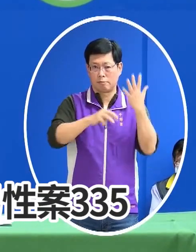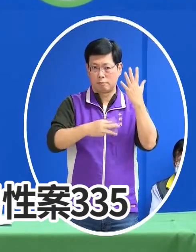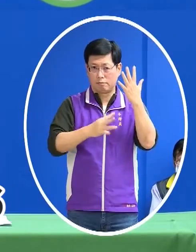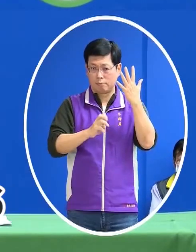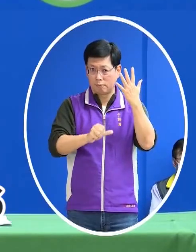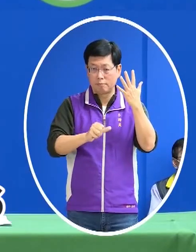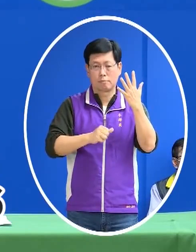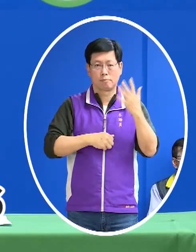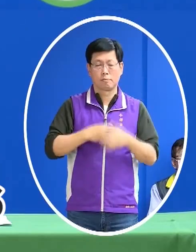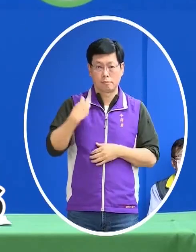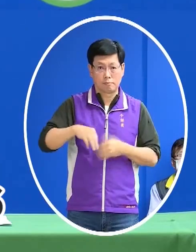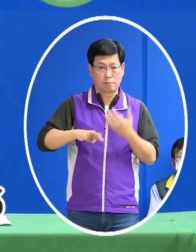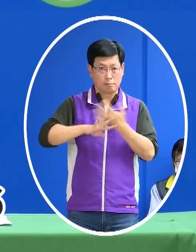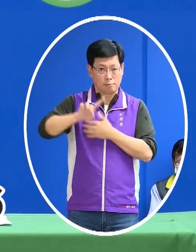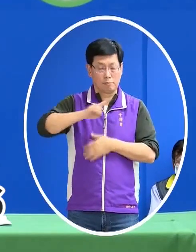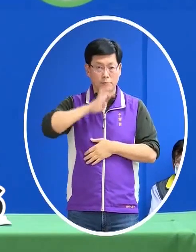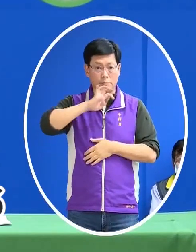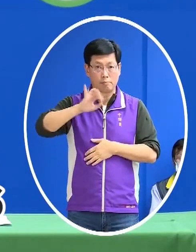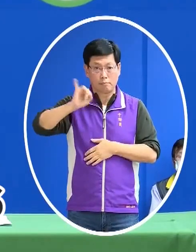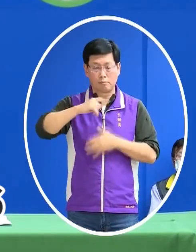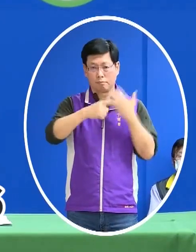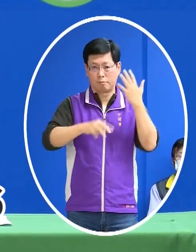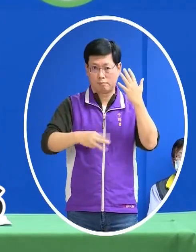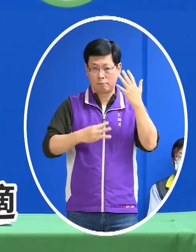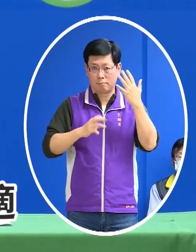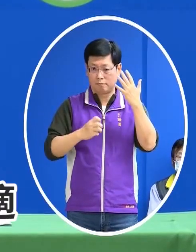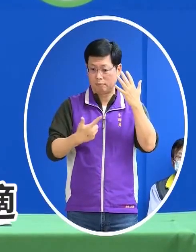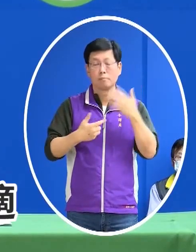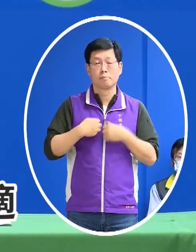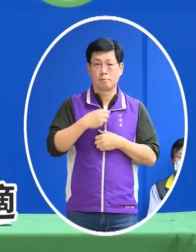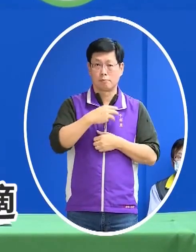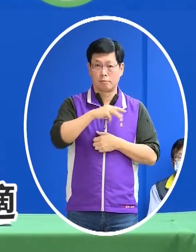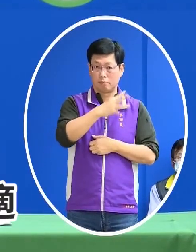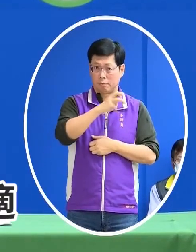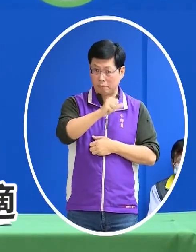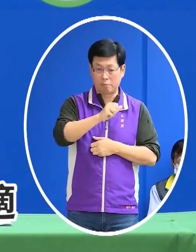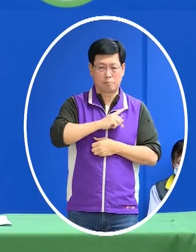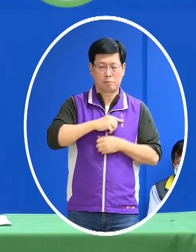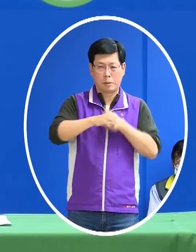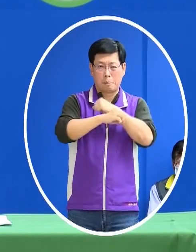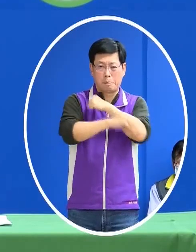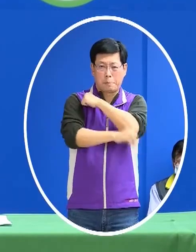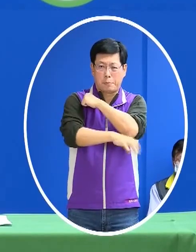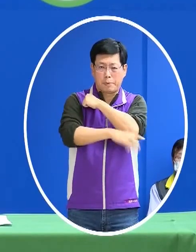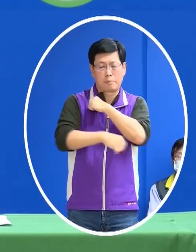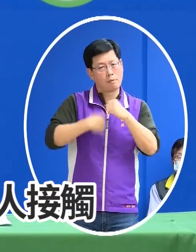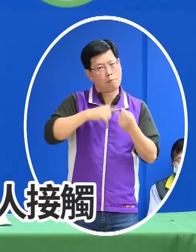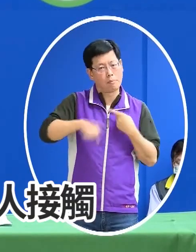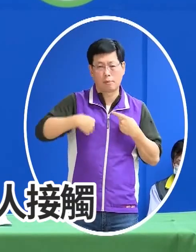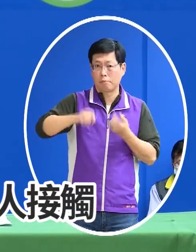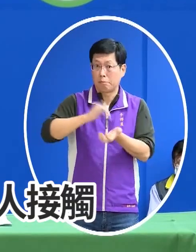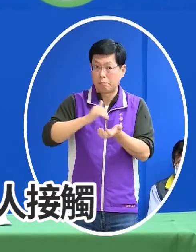335，及40多岁的女性，按336。其中335多日腹泻不适，到诊所医院就